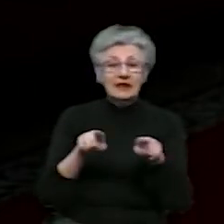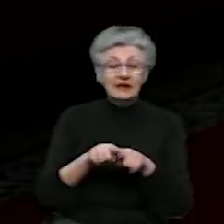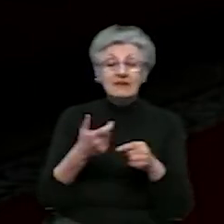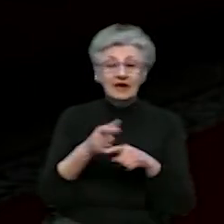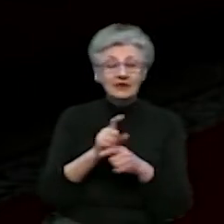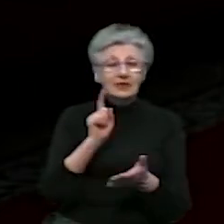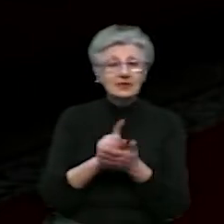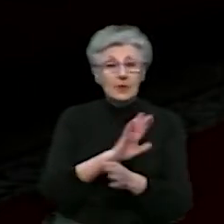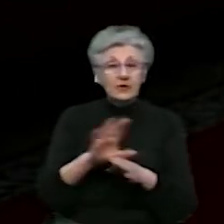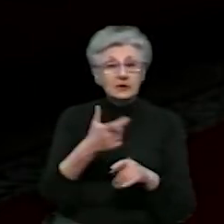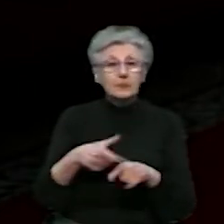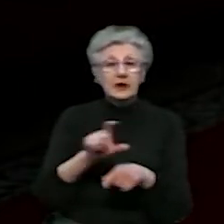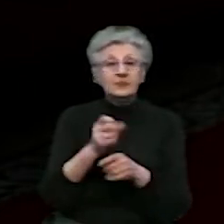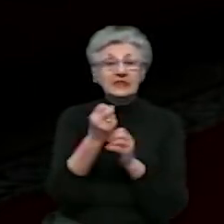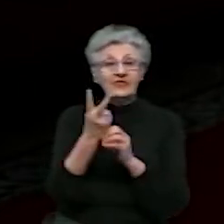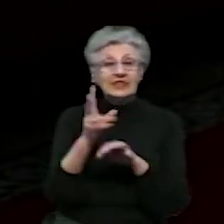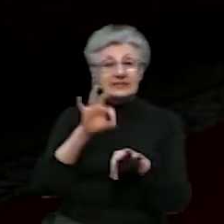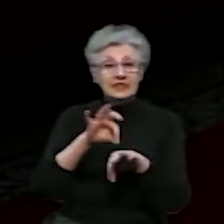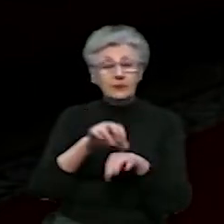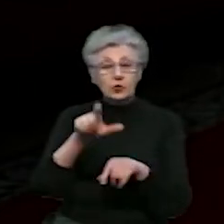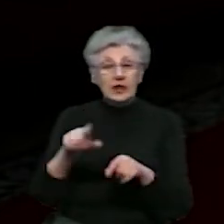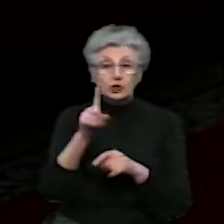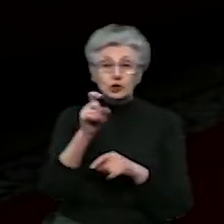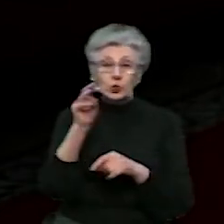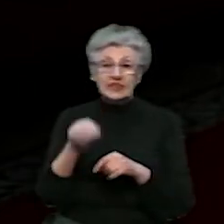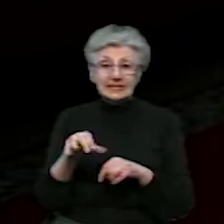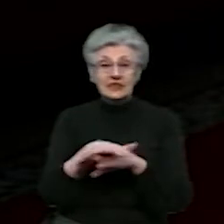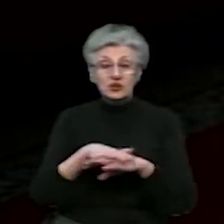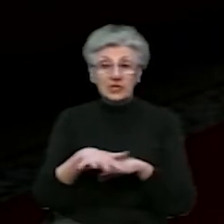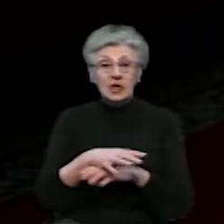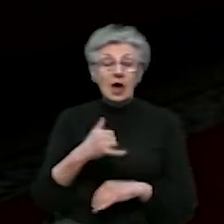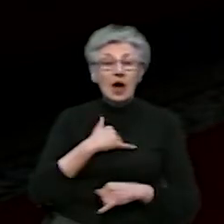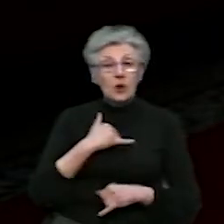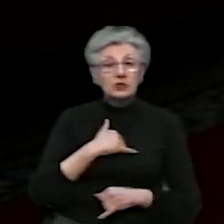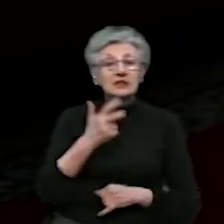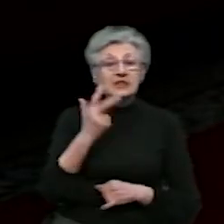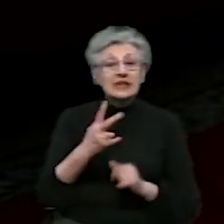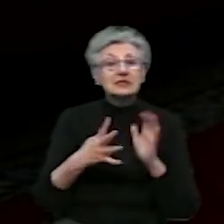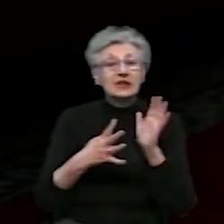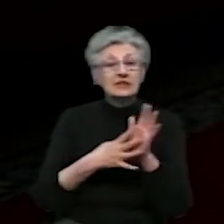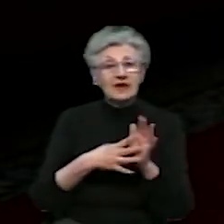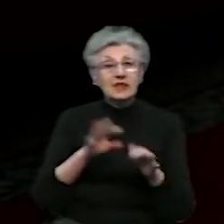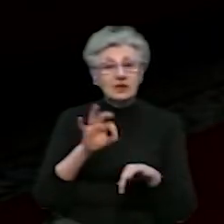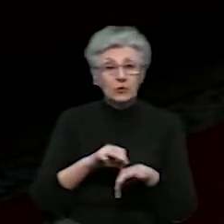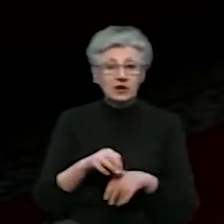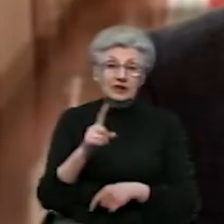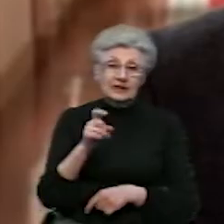перевищувати 12 хворих на 100 тисяч населення. У нас наразі 39 хворих.